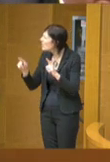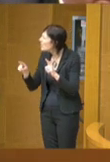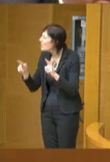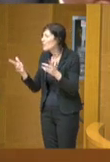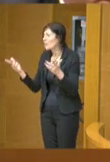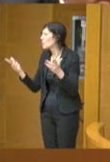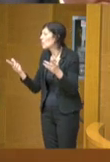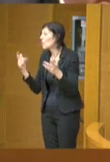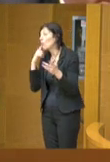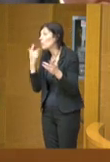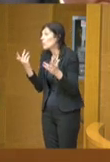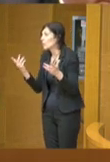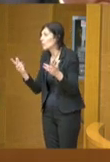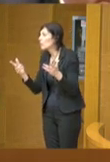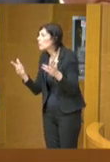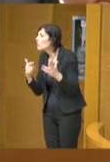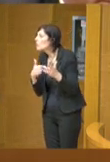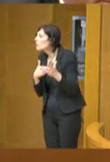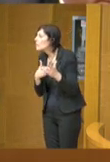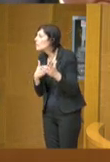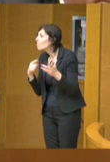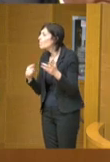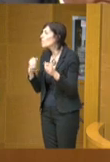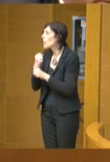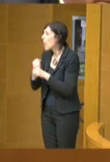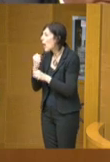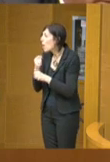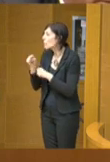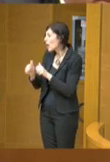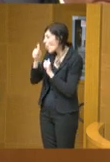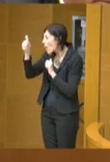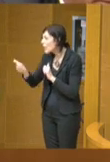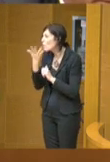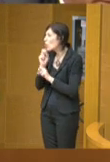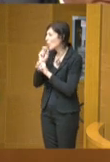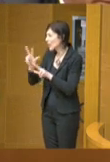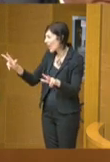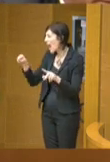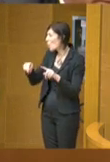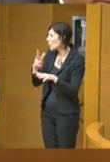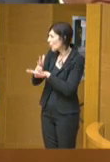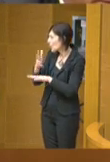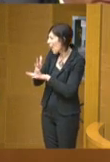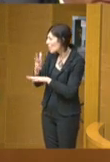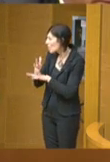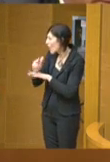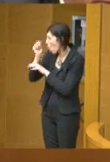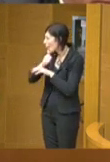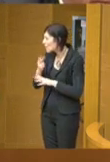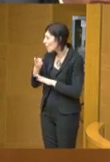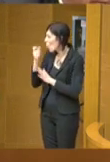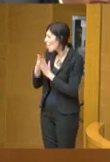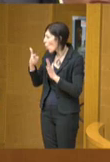Ecco, il lavoro che stiamo facendo lo continueremo anche quest'anno e voglio segnalare come in questi interventi l'aspetto più